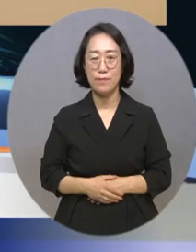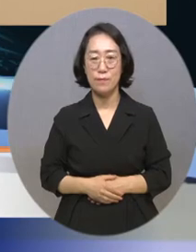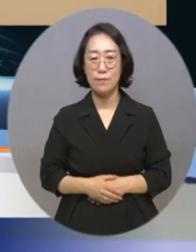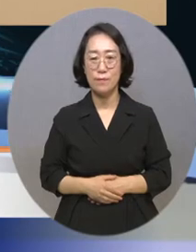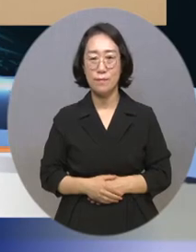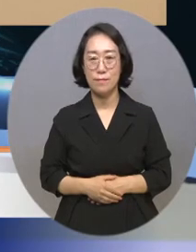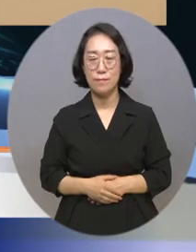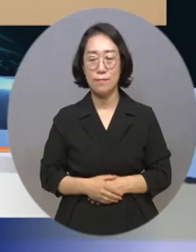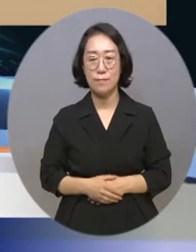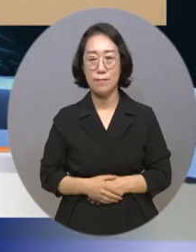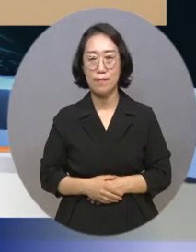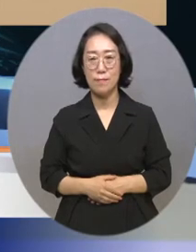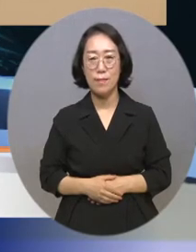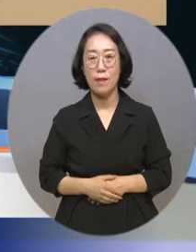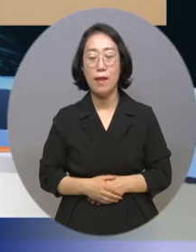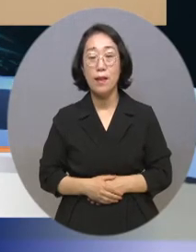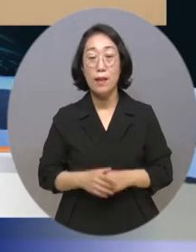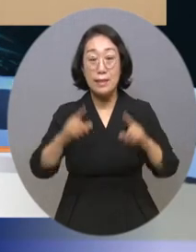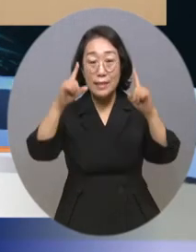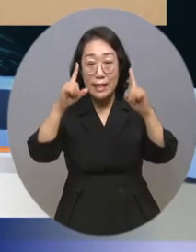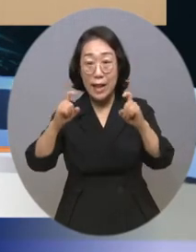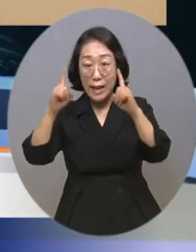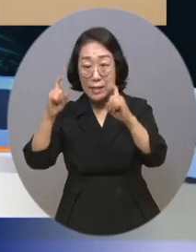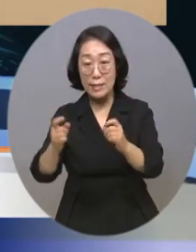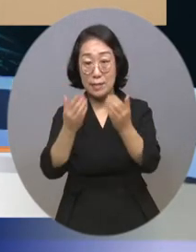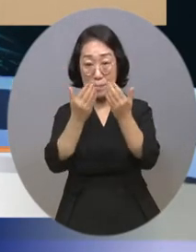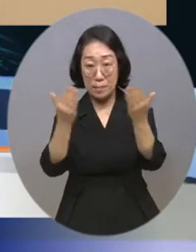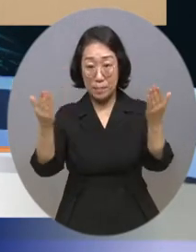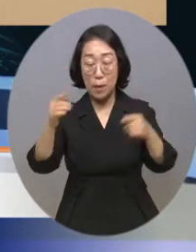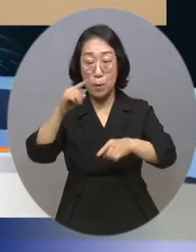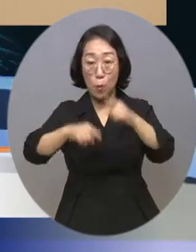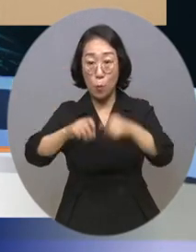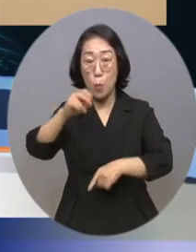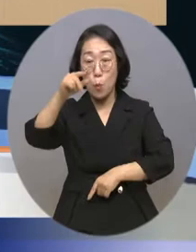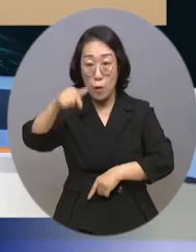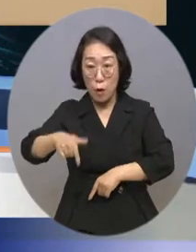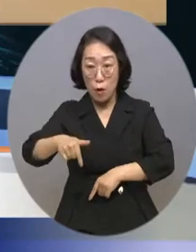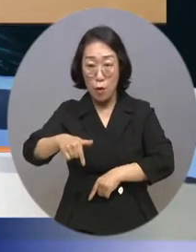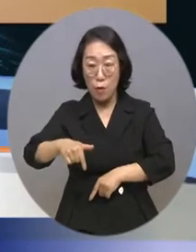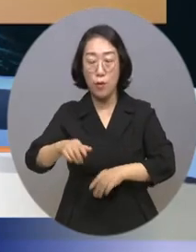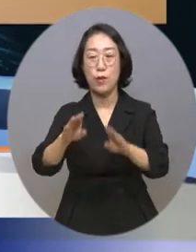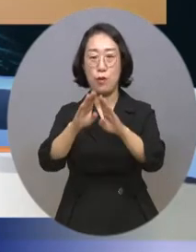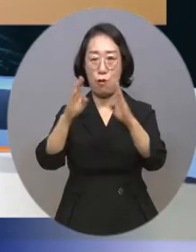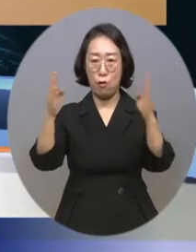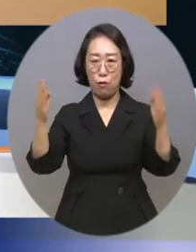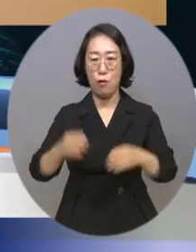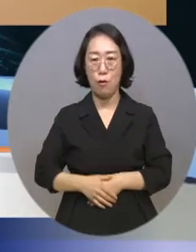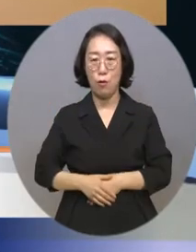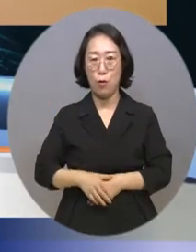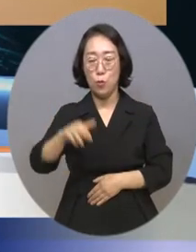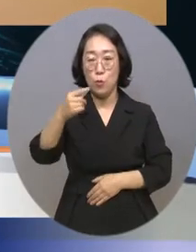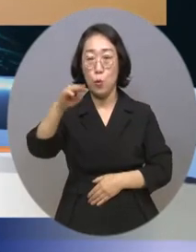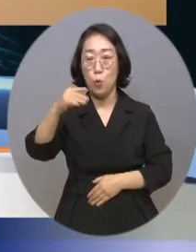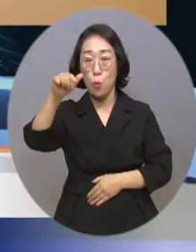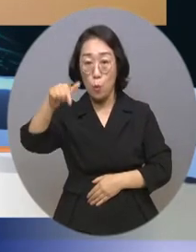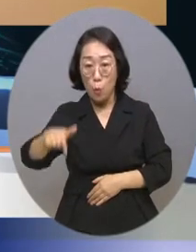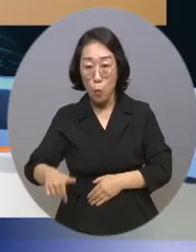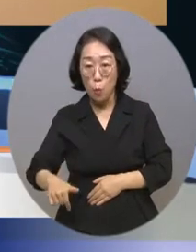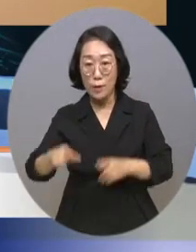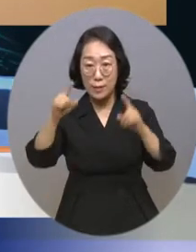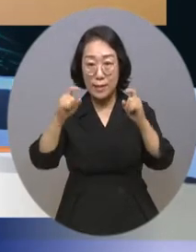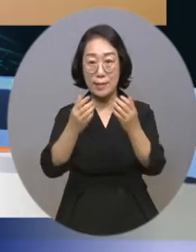남도의 빛을 가득 담은 사진전이 목포역 미술관에서 열리고 있습니다 조로 사진작가의 전시